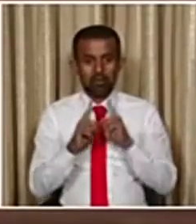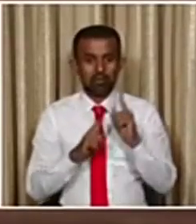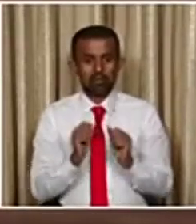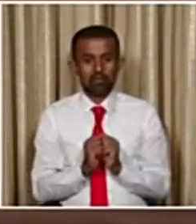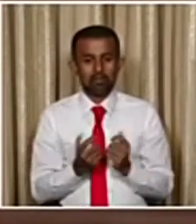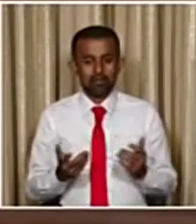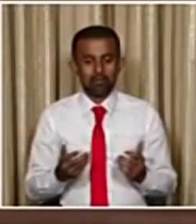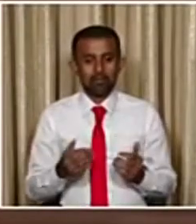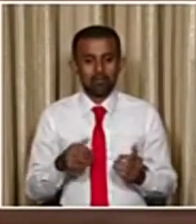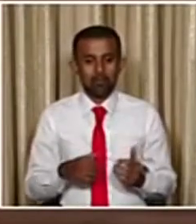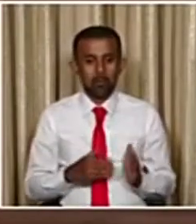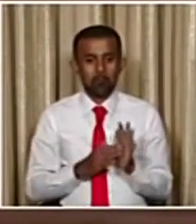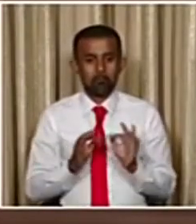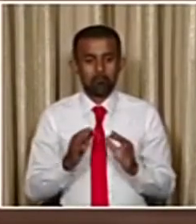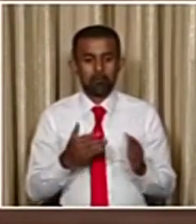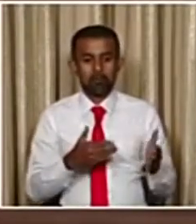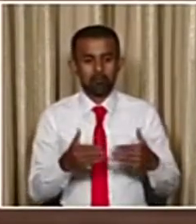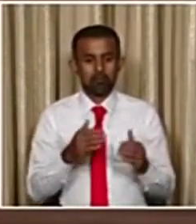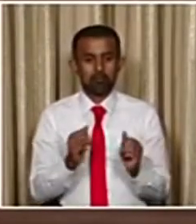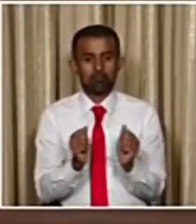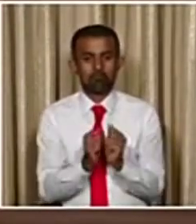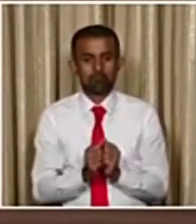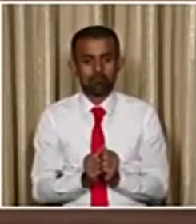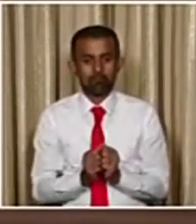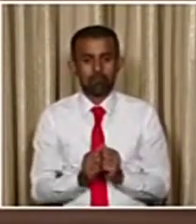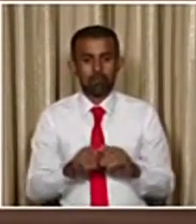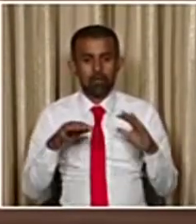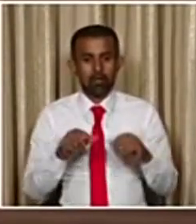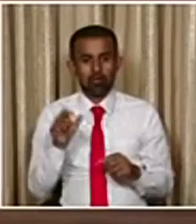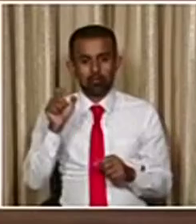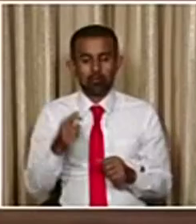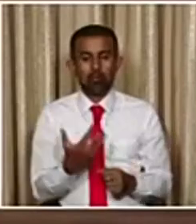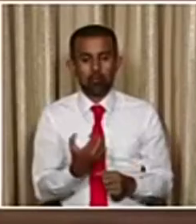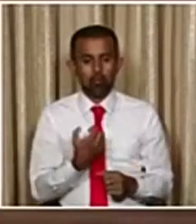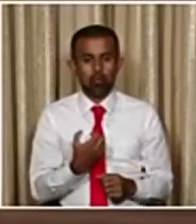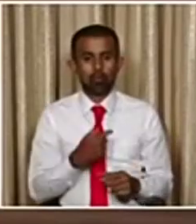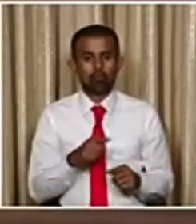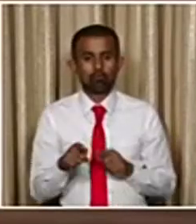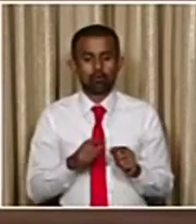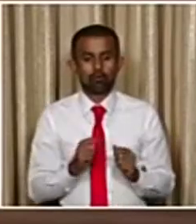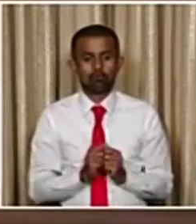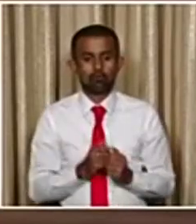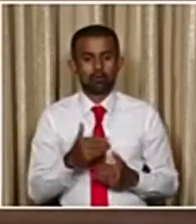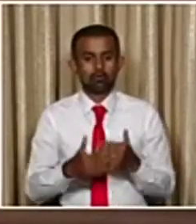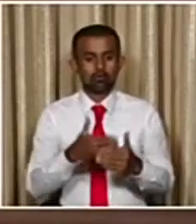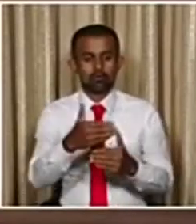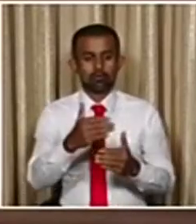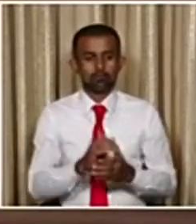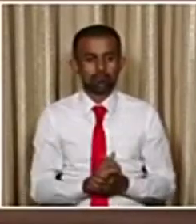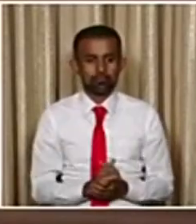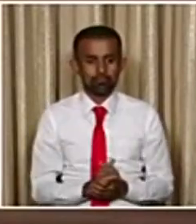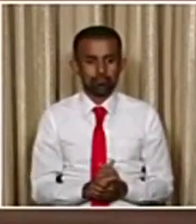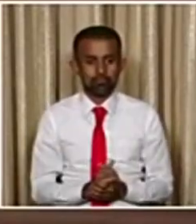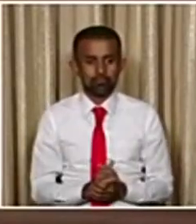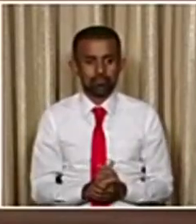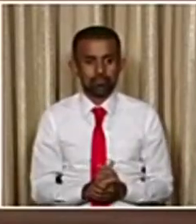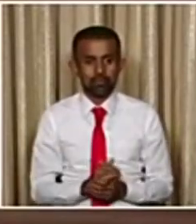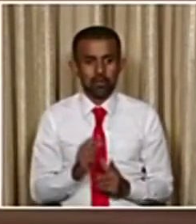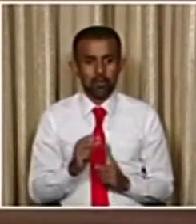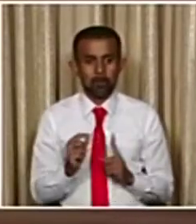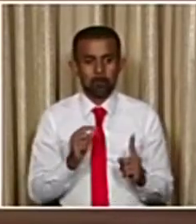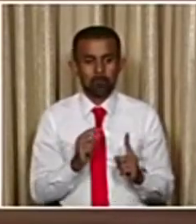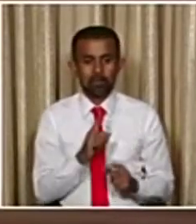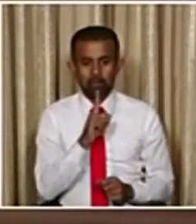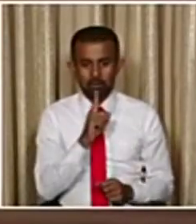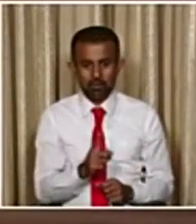මොකද මාධ්‍ය නොයෙකුත් න්‍යායපත්‍රවල මාධ්‍ය අයිතිකාරයට ඕන විදිහට තමයි ඒවා ක්‍රියාත්මක වෙන්නේ. ඒ නිසා පාර්ලිමේන්තුවේ හරි මේ